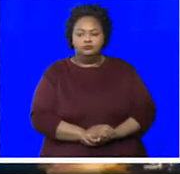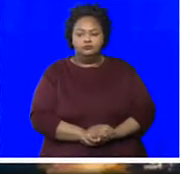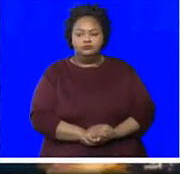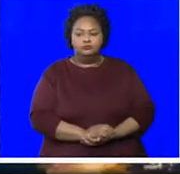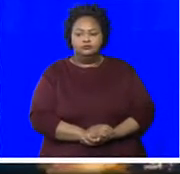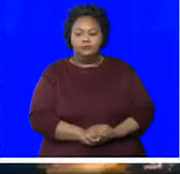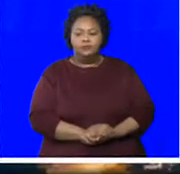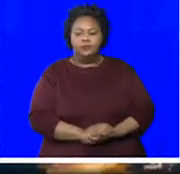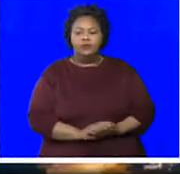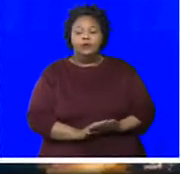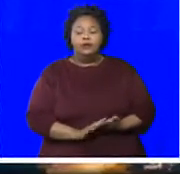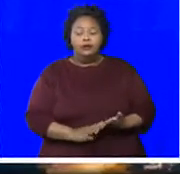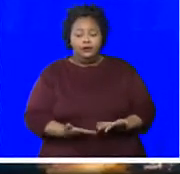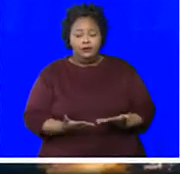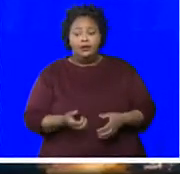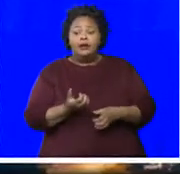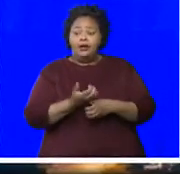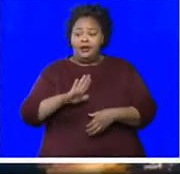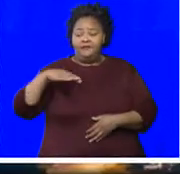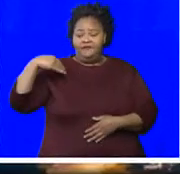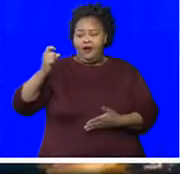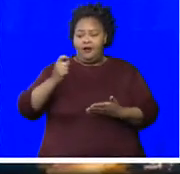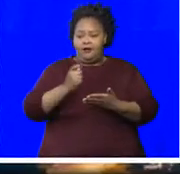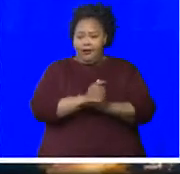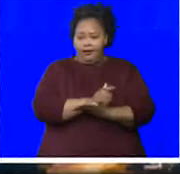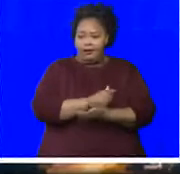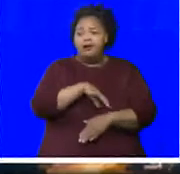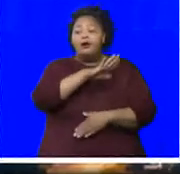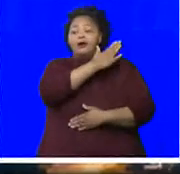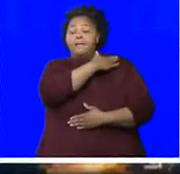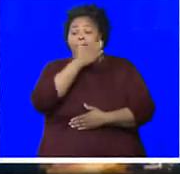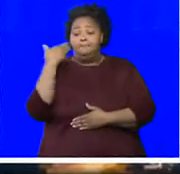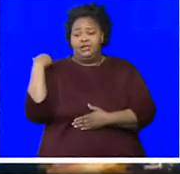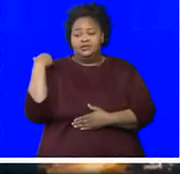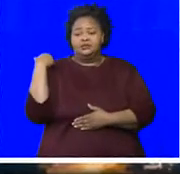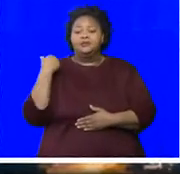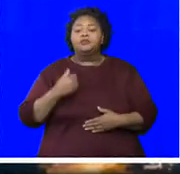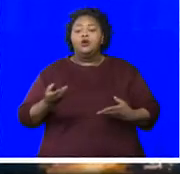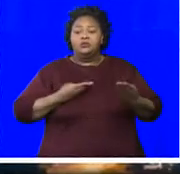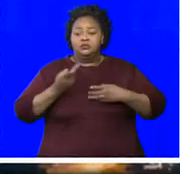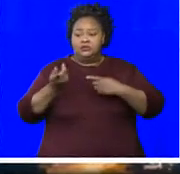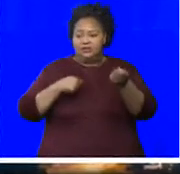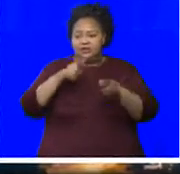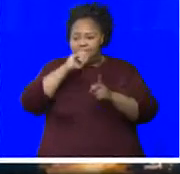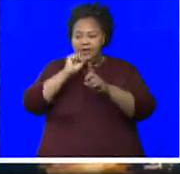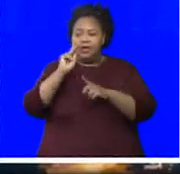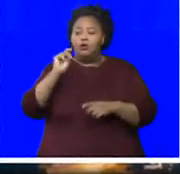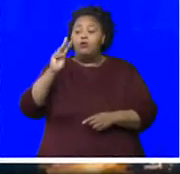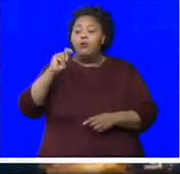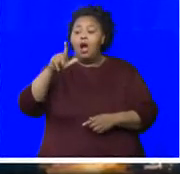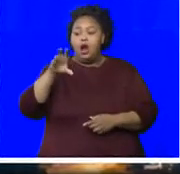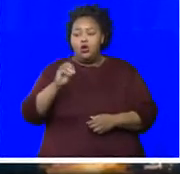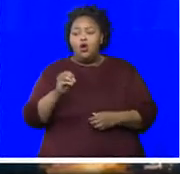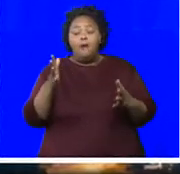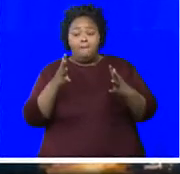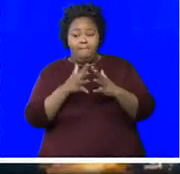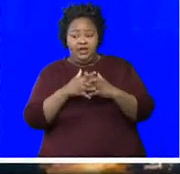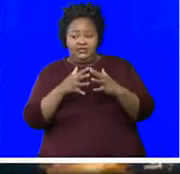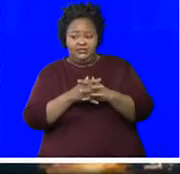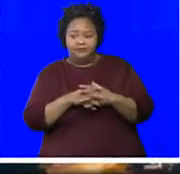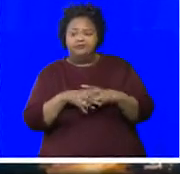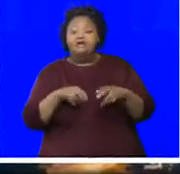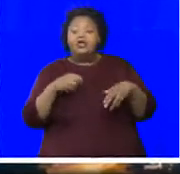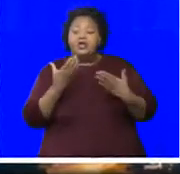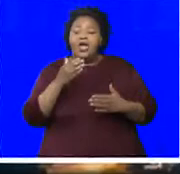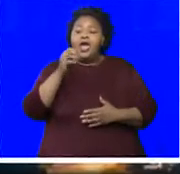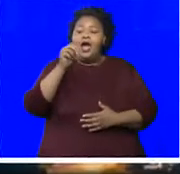Indvuna letuke tema-business manqoba khumalo imelele live laseSwatini emhlanganeni wetindvuna letibuke tekuthengiselana ngaphansi kwe-African